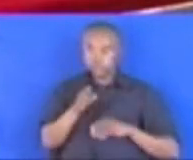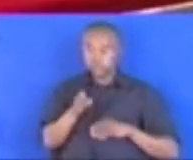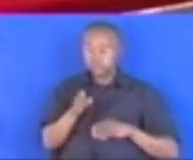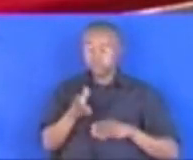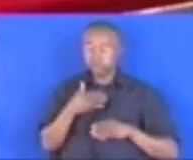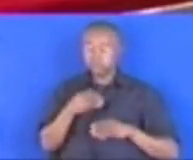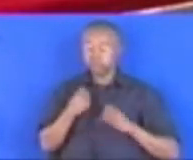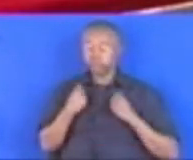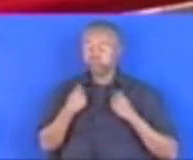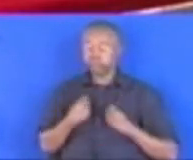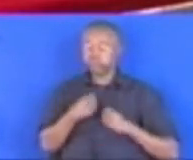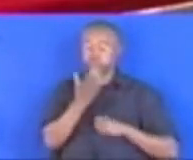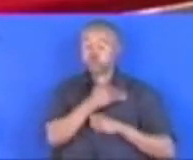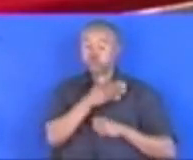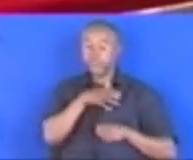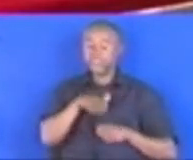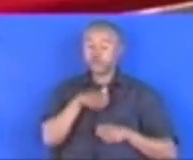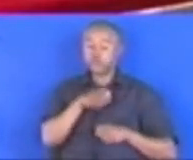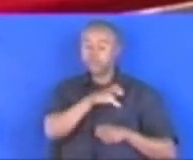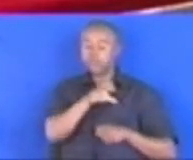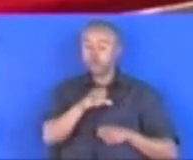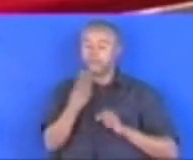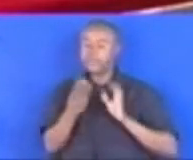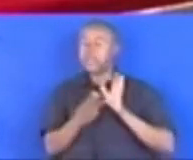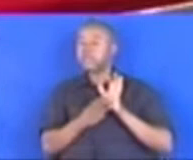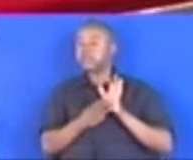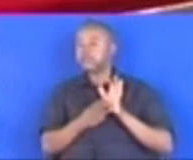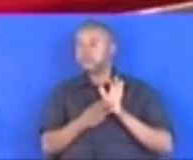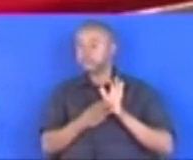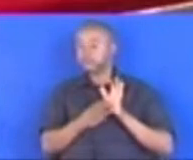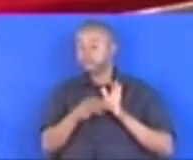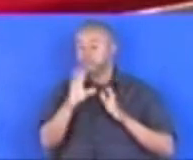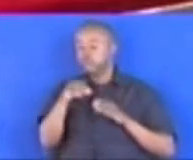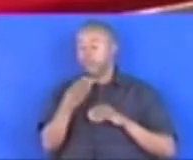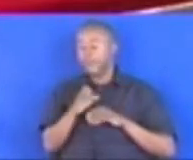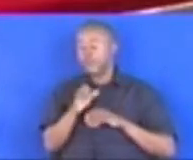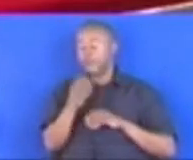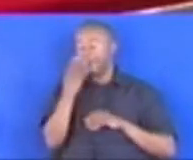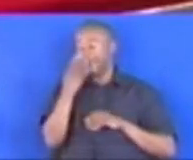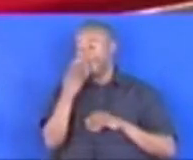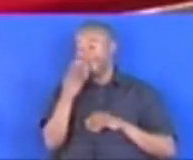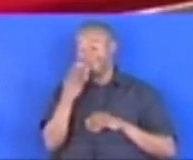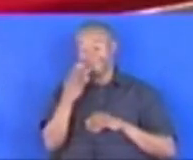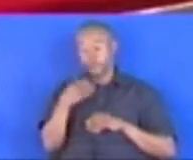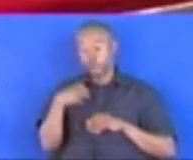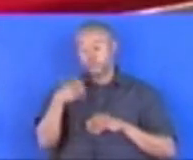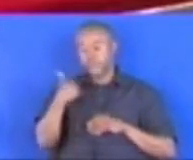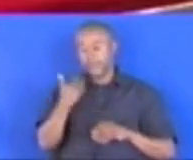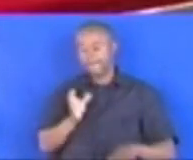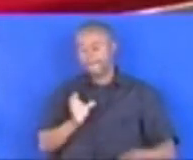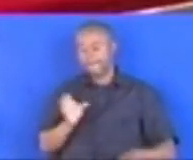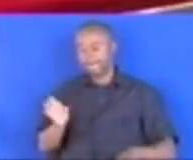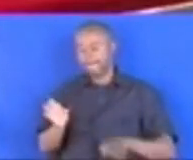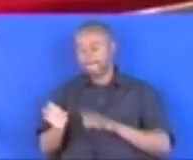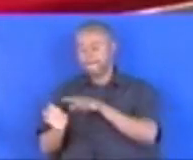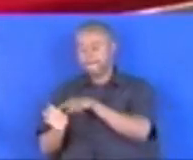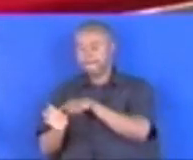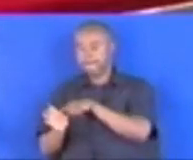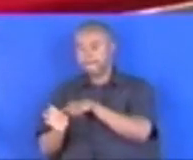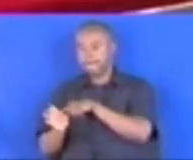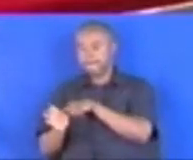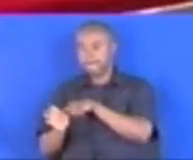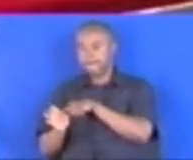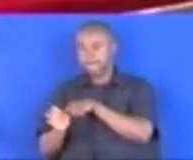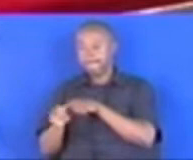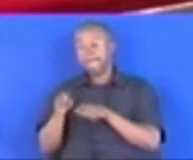dharura katika hospitali za rufaa za mikoa 8. Jumla ya shilingi bilioni 4 tumetenga eneo hili kwa ajili ya ujenzi wa jengo la huduma za